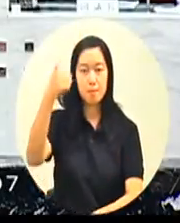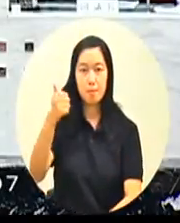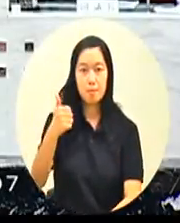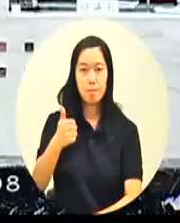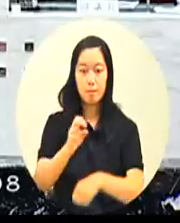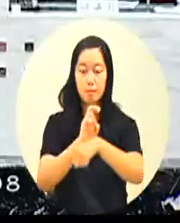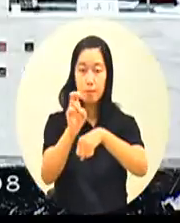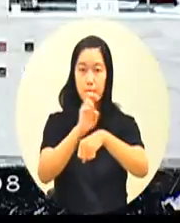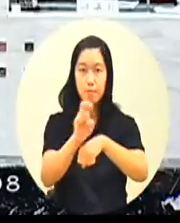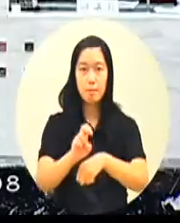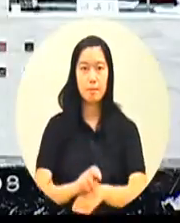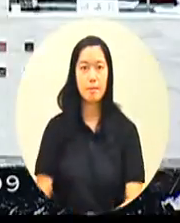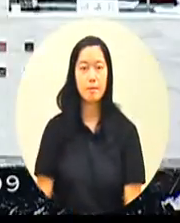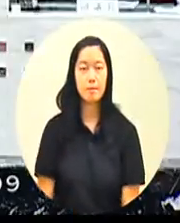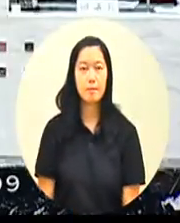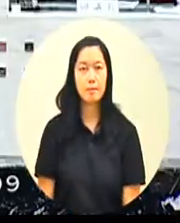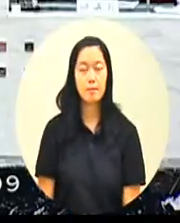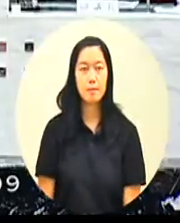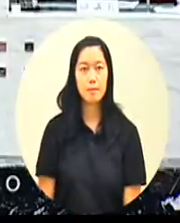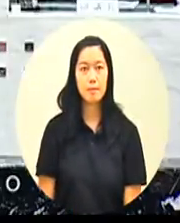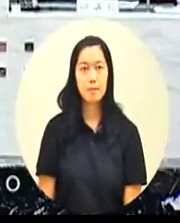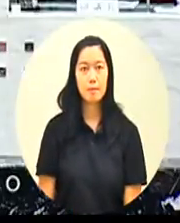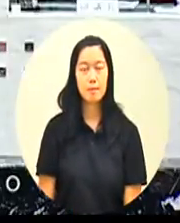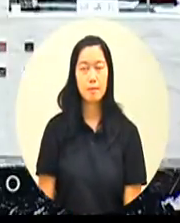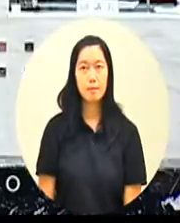间20分钟。